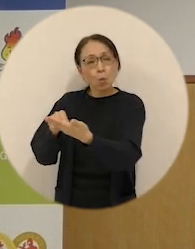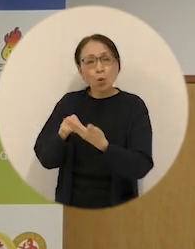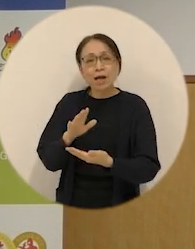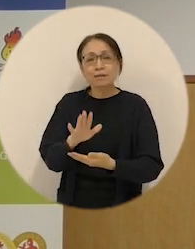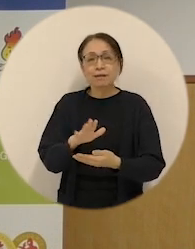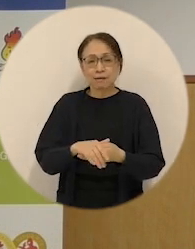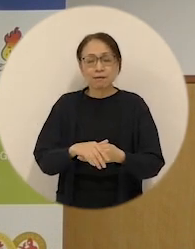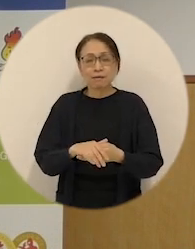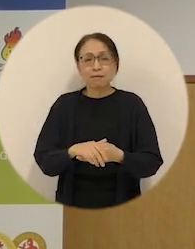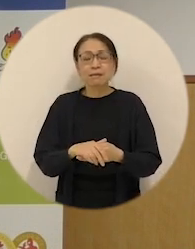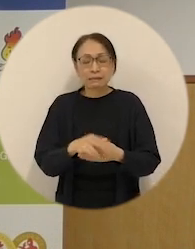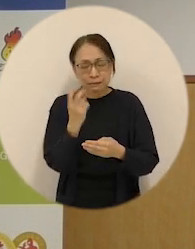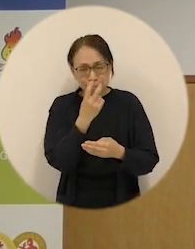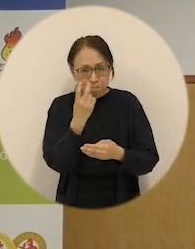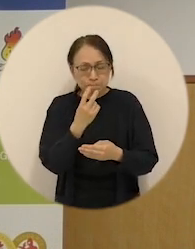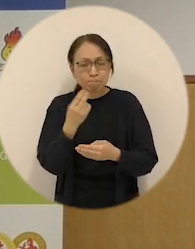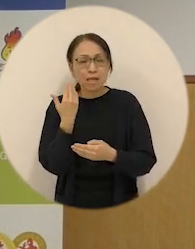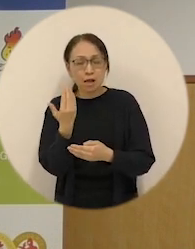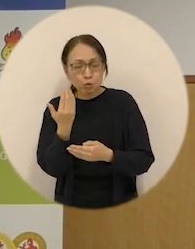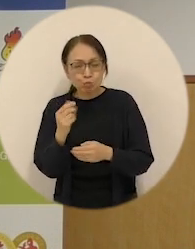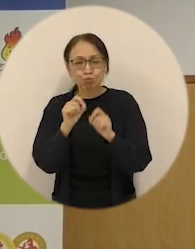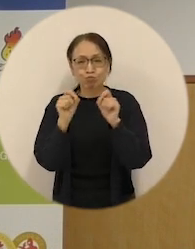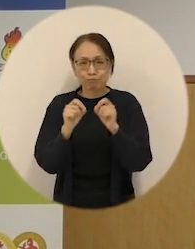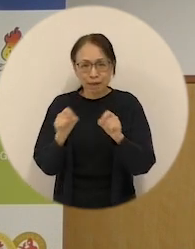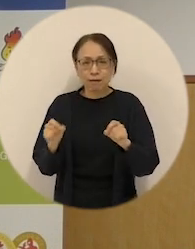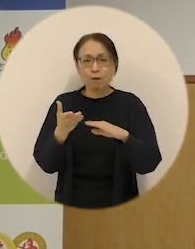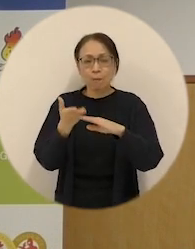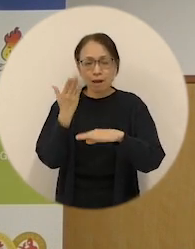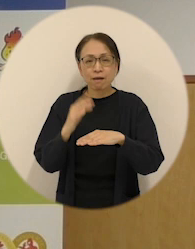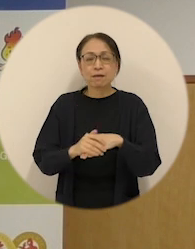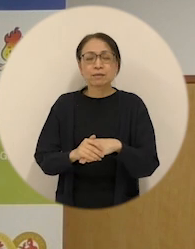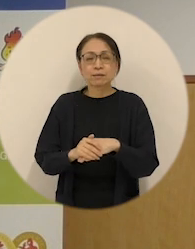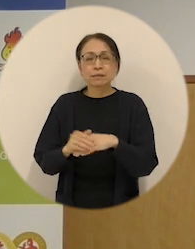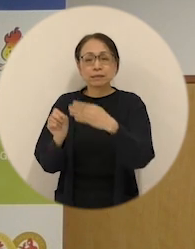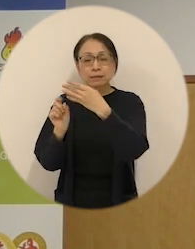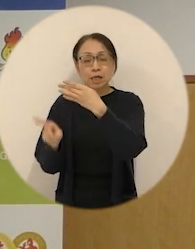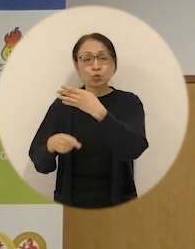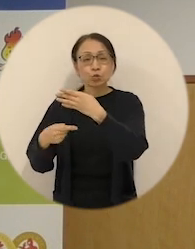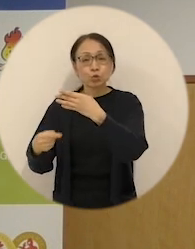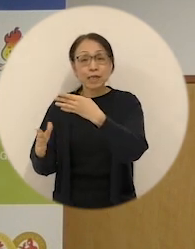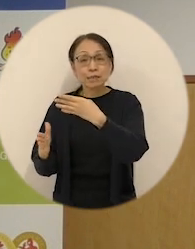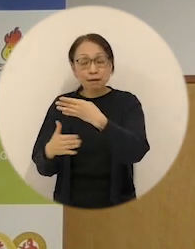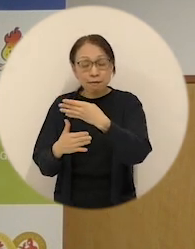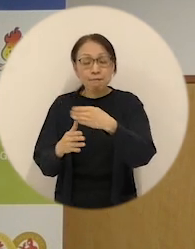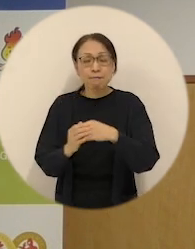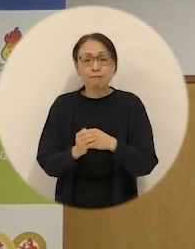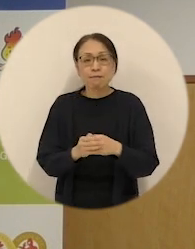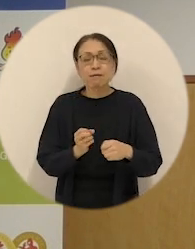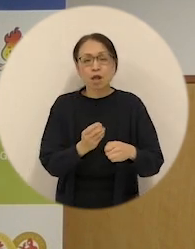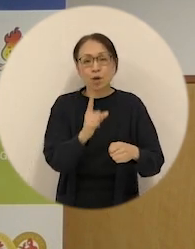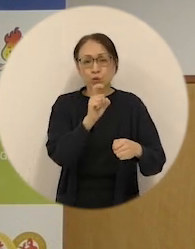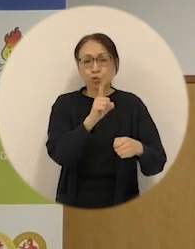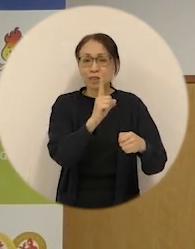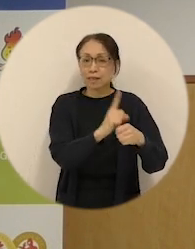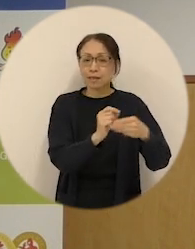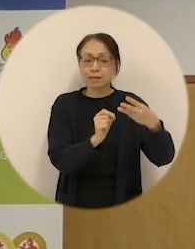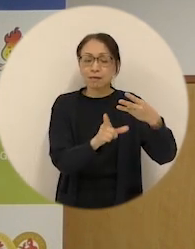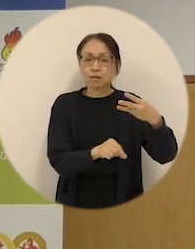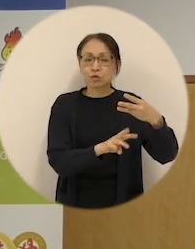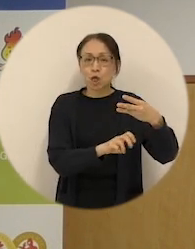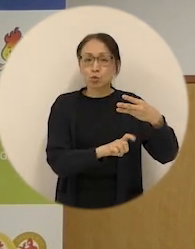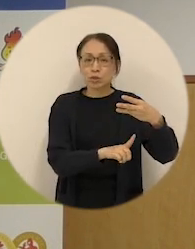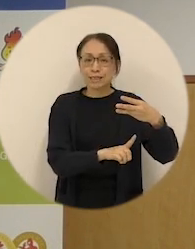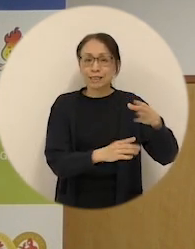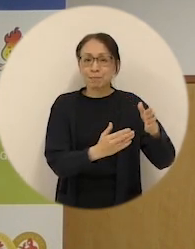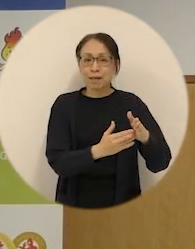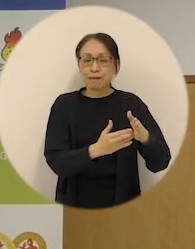及びヒアリング結果などを踏まえ、本年4月1日から令和11年3月31日までの